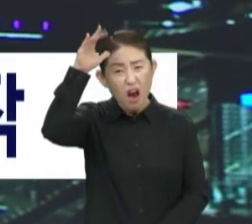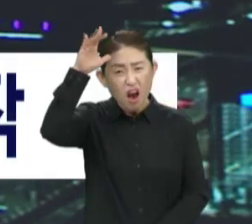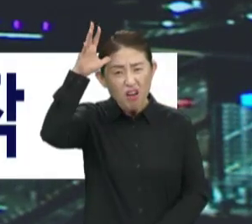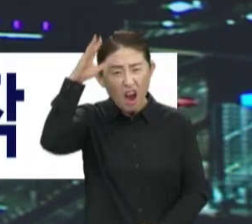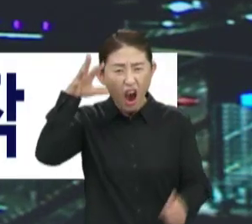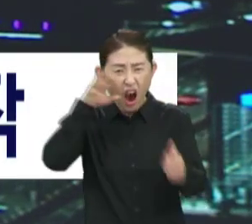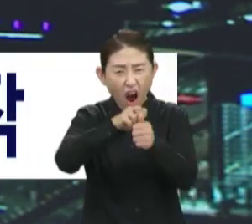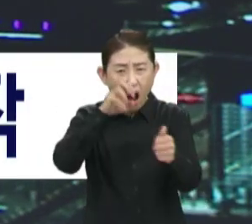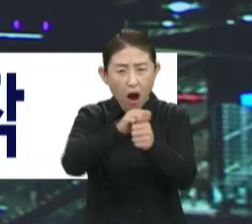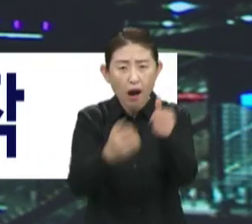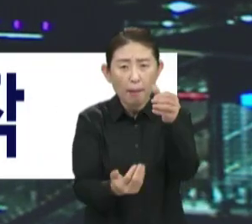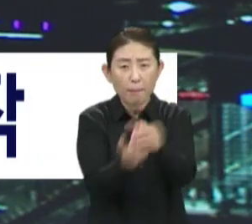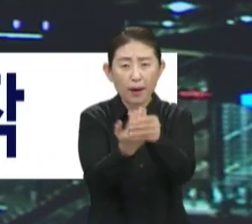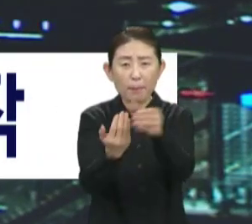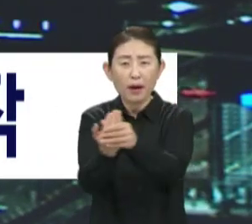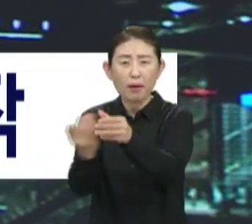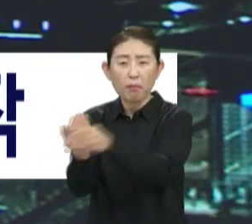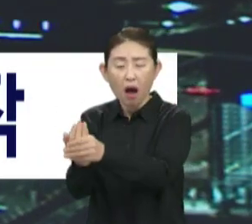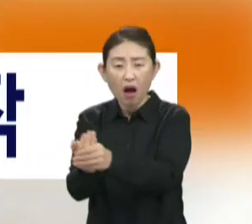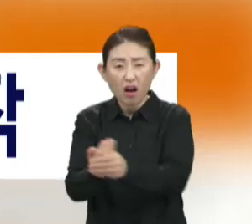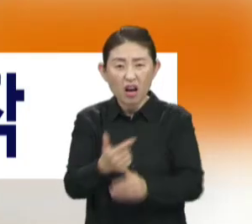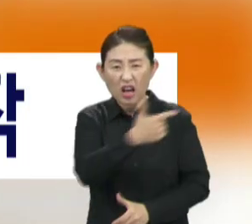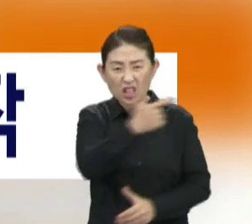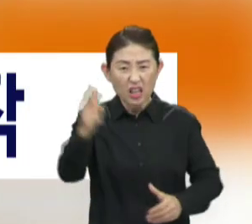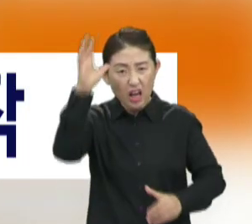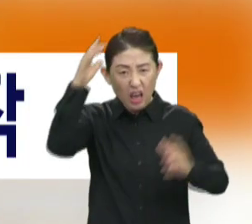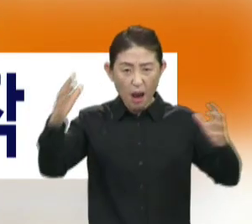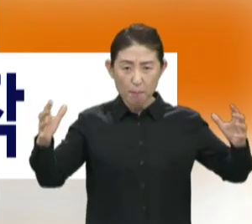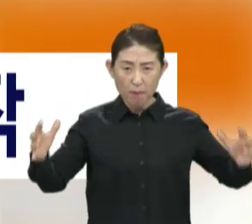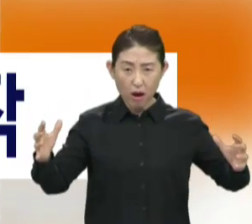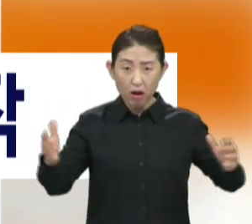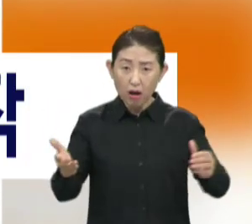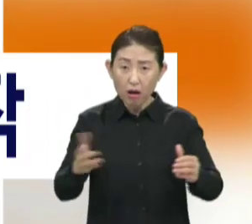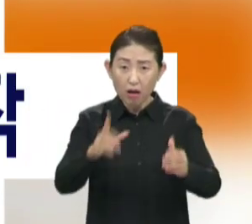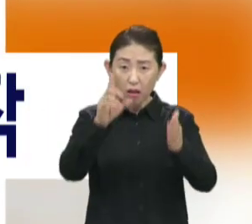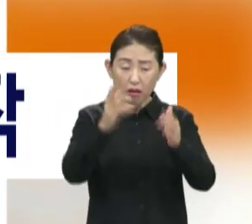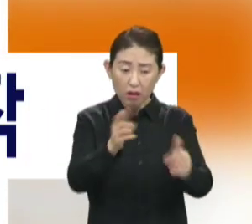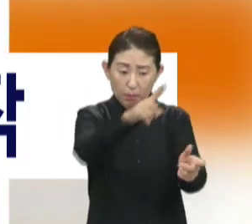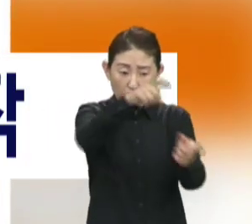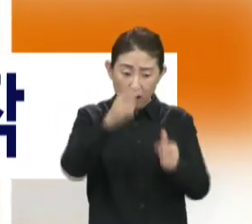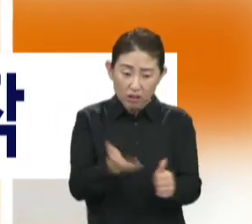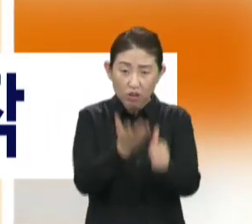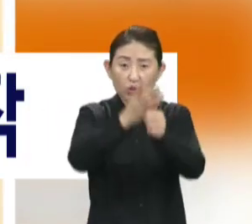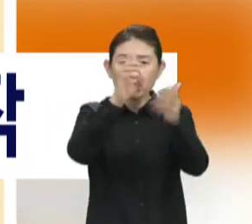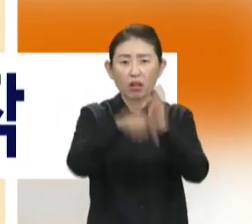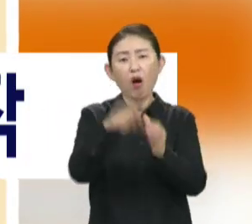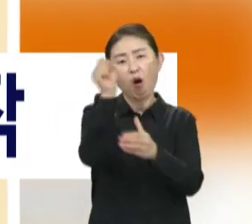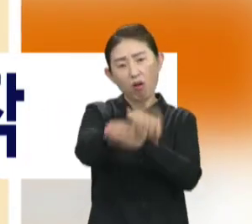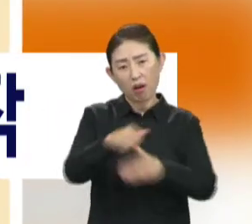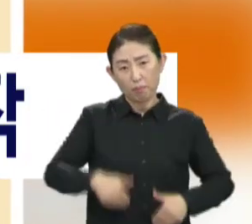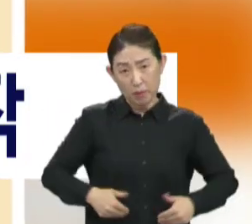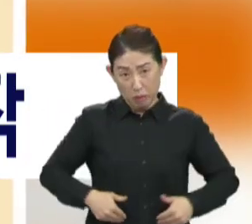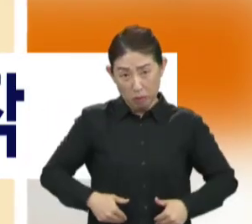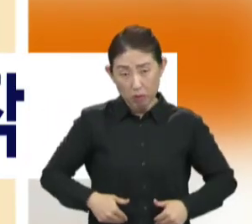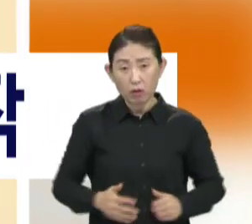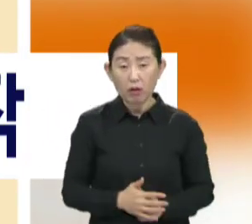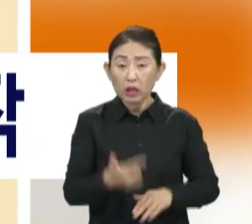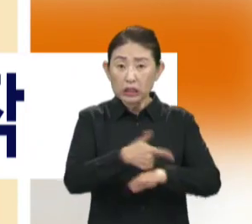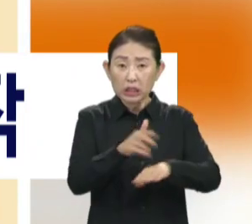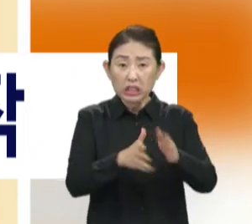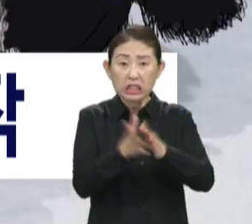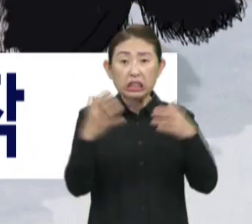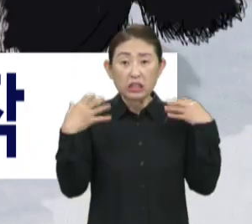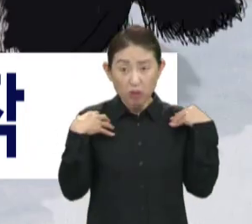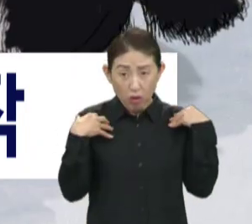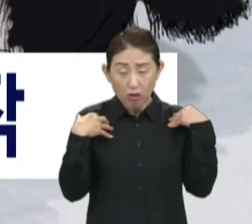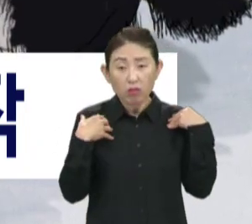최근 개물림 사고가 지속적으로 발생함에 따른 맹견 사육허가제 도입으로 앞으로 맹견을 기르려는 사람은